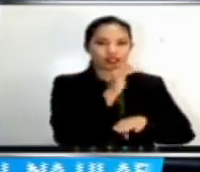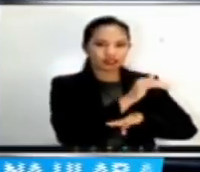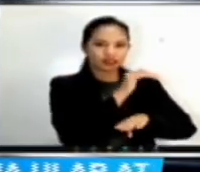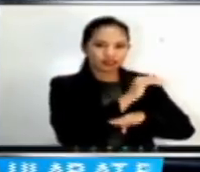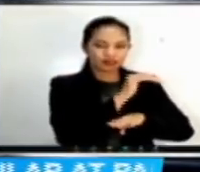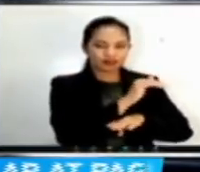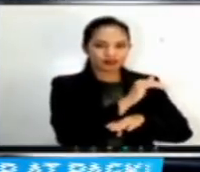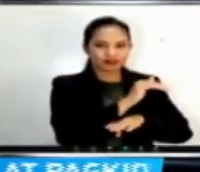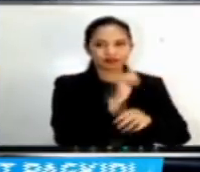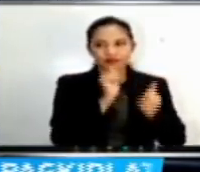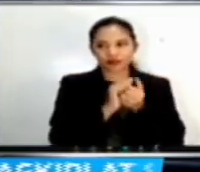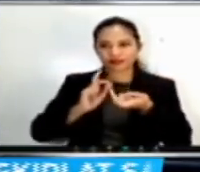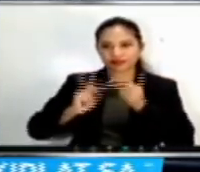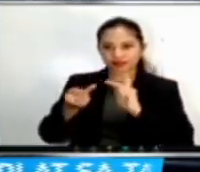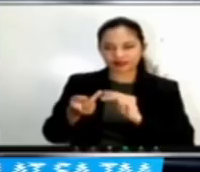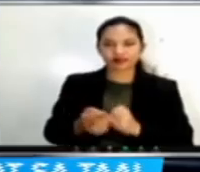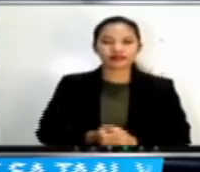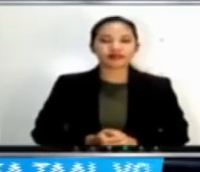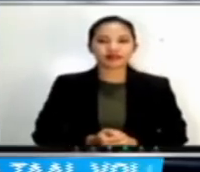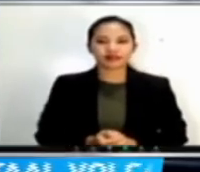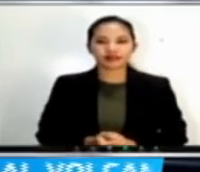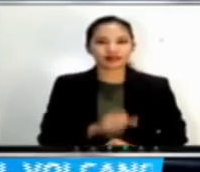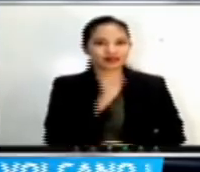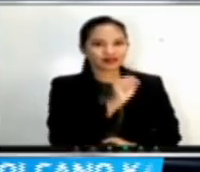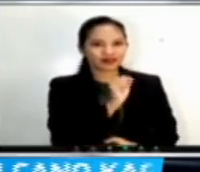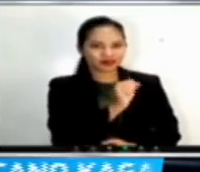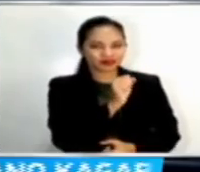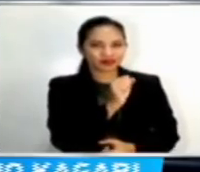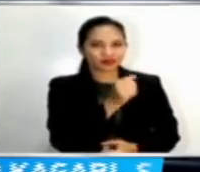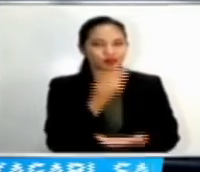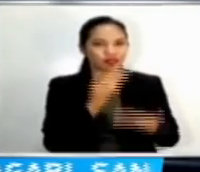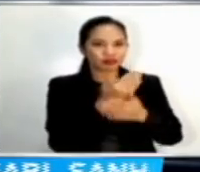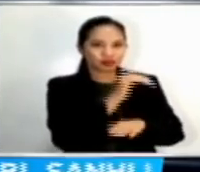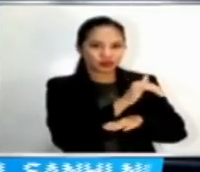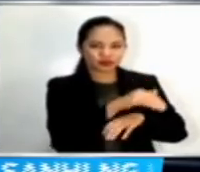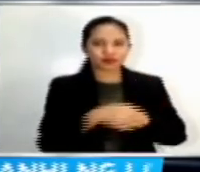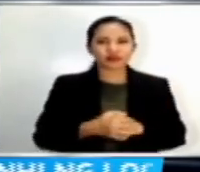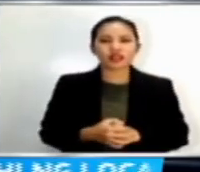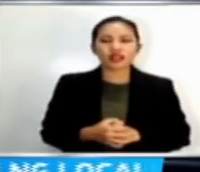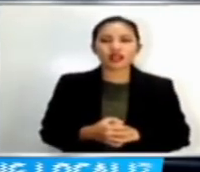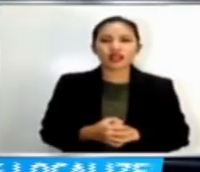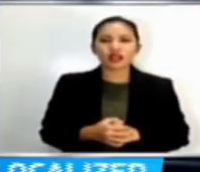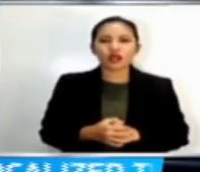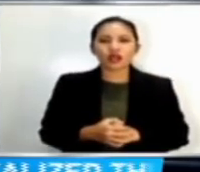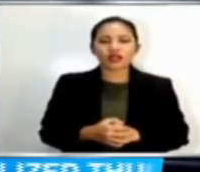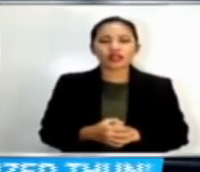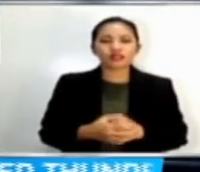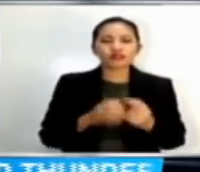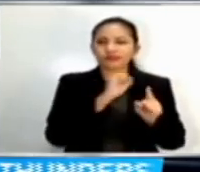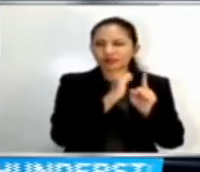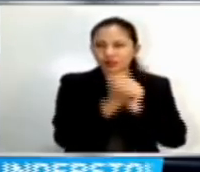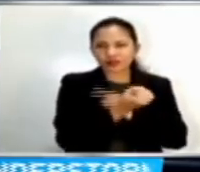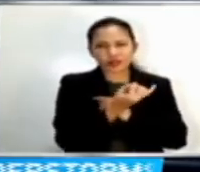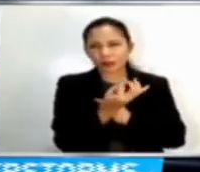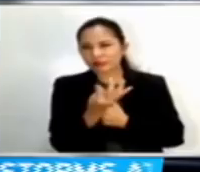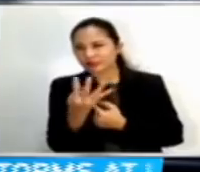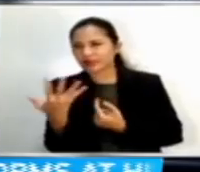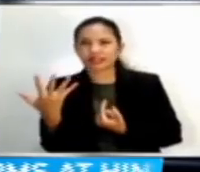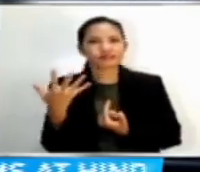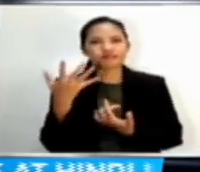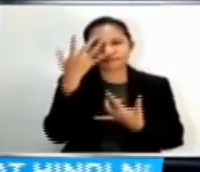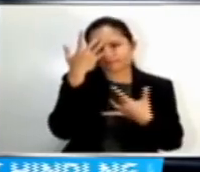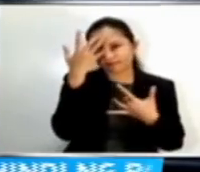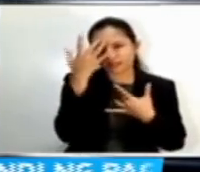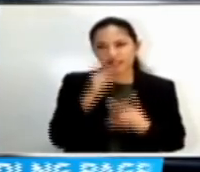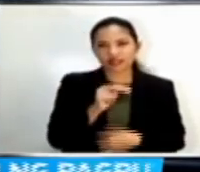Connie. Yes, good afternoon, Raffy and Connie. Opo. Kumusta po ngayon yung average daily cases sa NCR Plus? Patuloy pa rin po ba yung